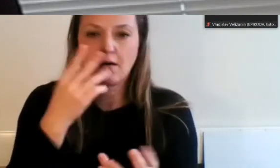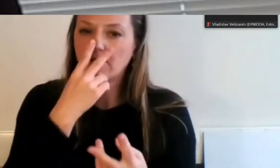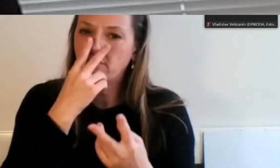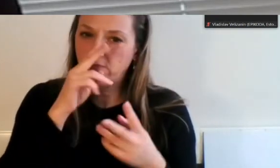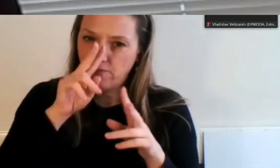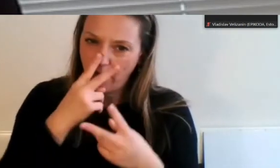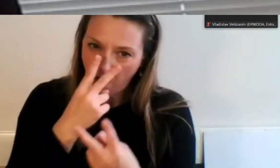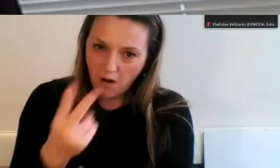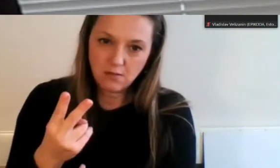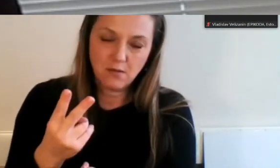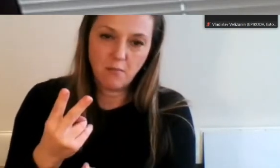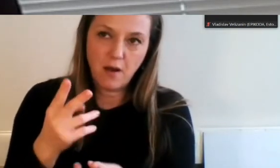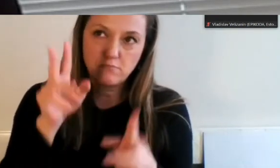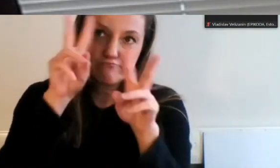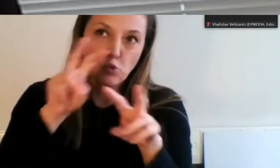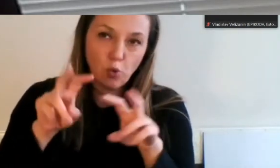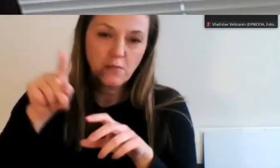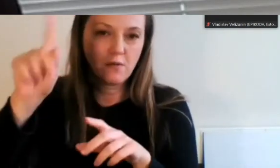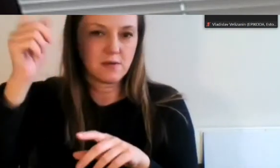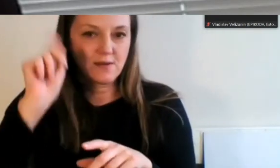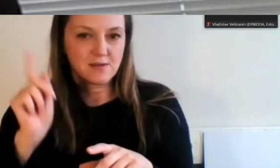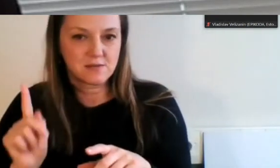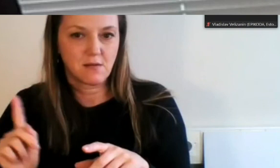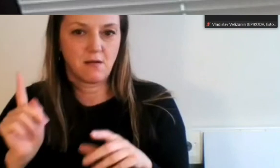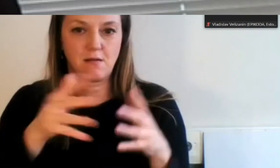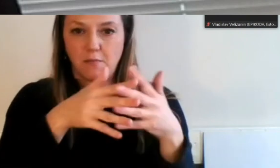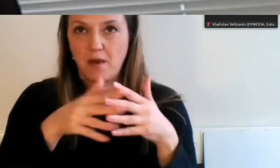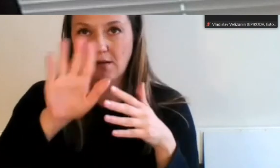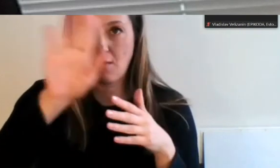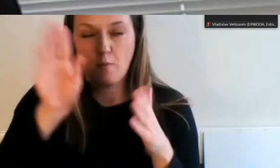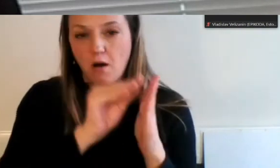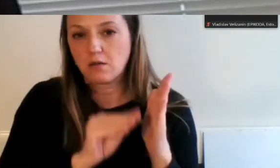pool on nii, et kellel on aeg käes, see saab 3. süsti.